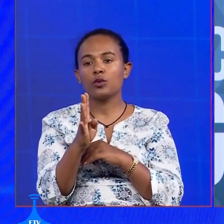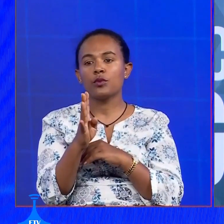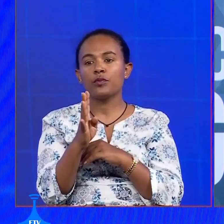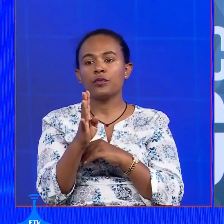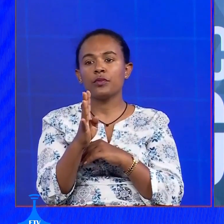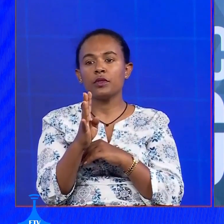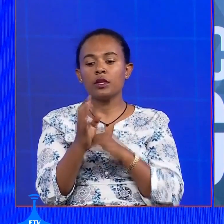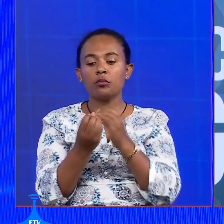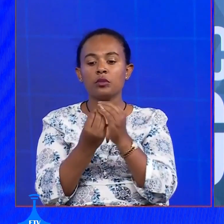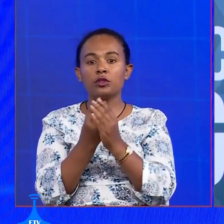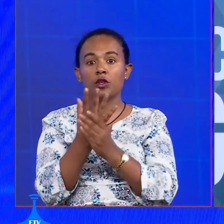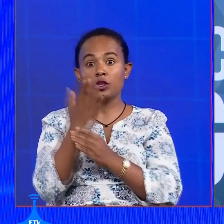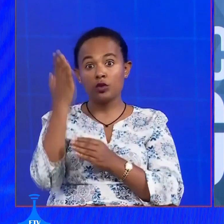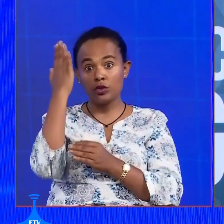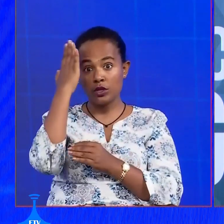ምንጫቸውን እንዲያውቁ